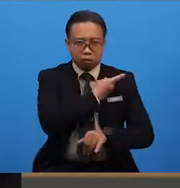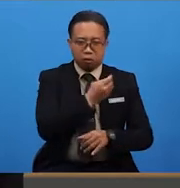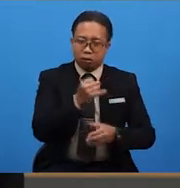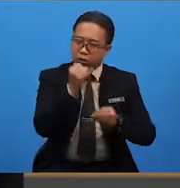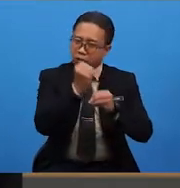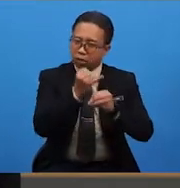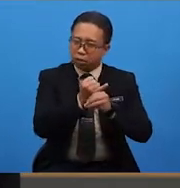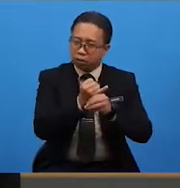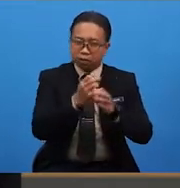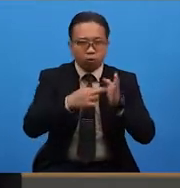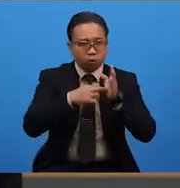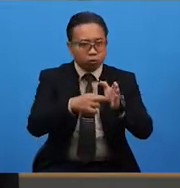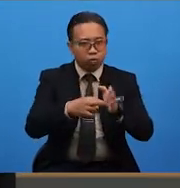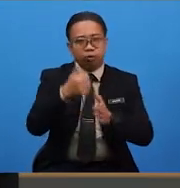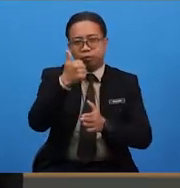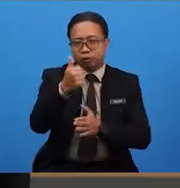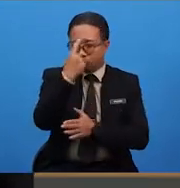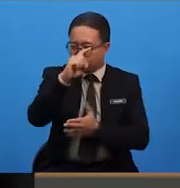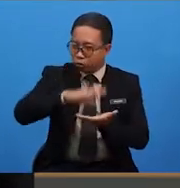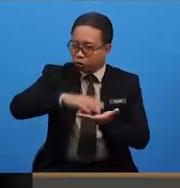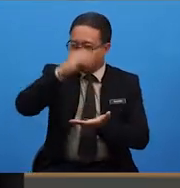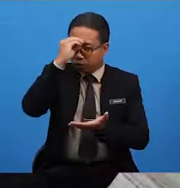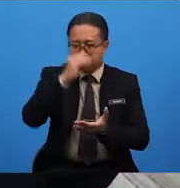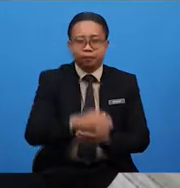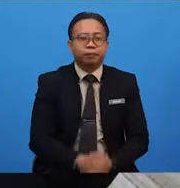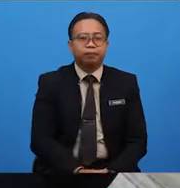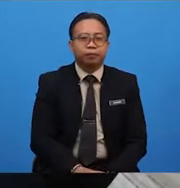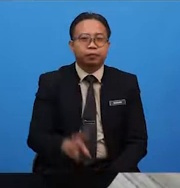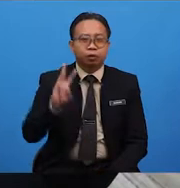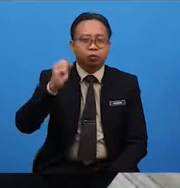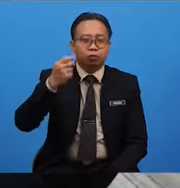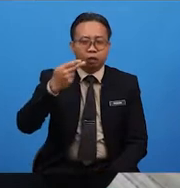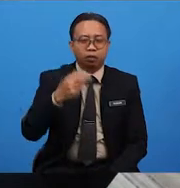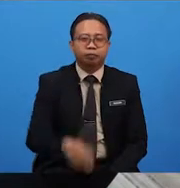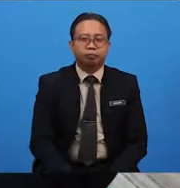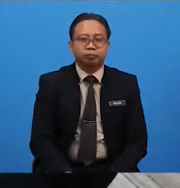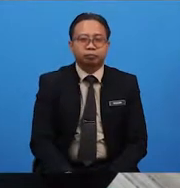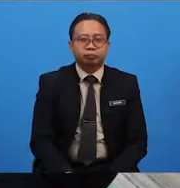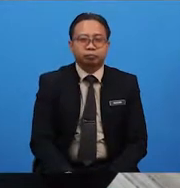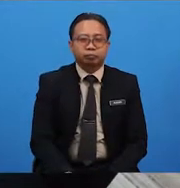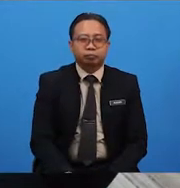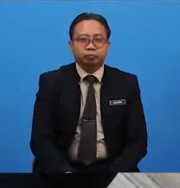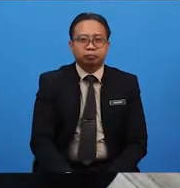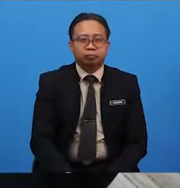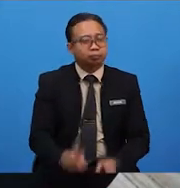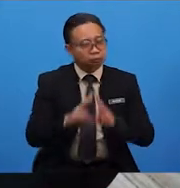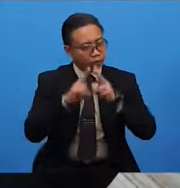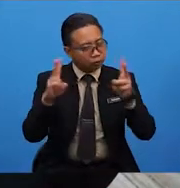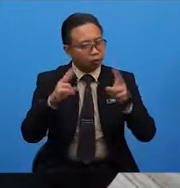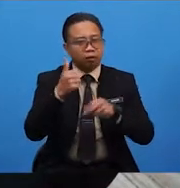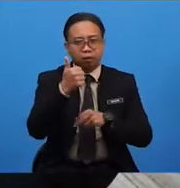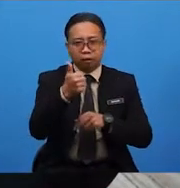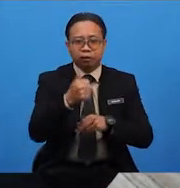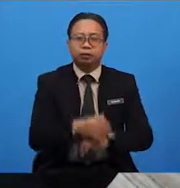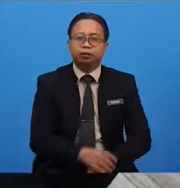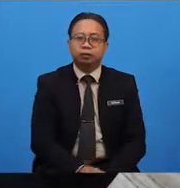hasil karya dan rujukan hebat untuk dipelajari Wah seorang figur ya memang